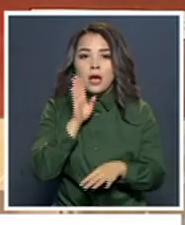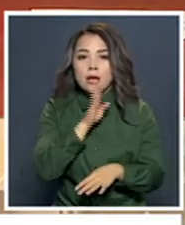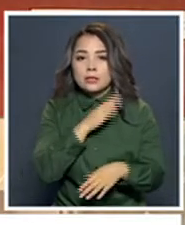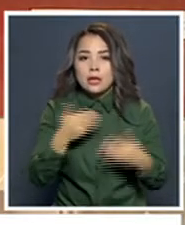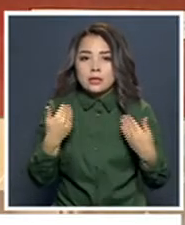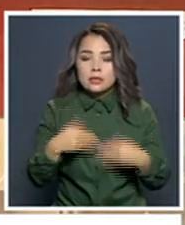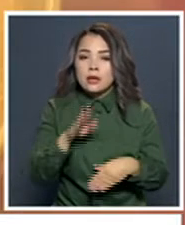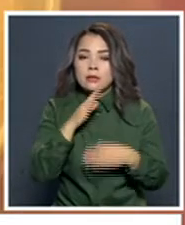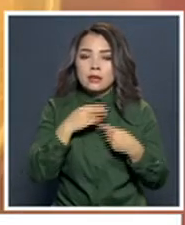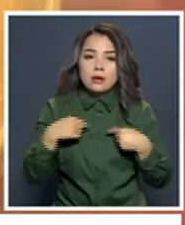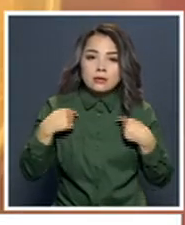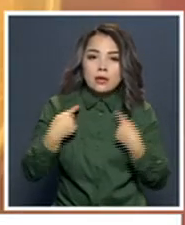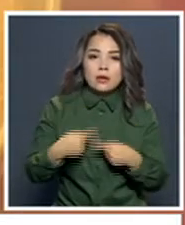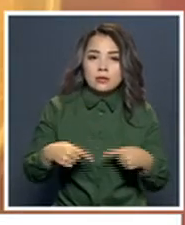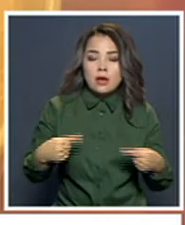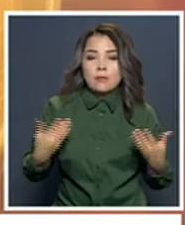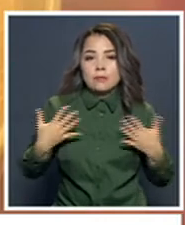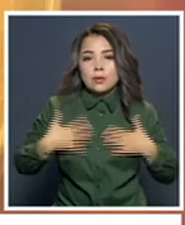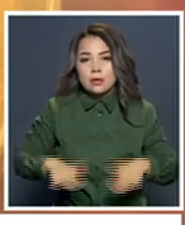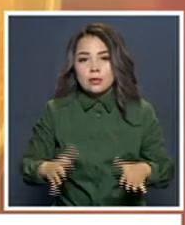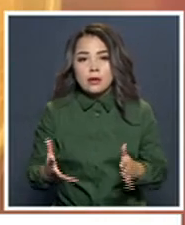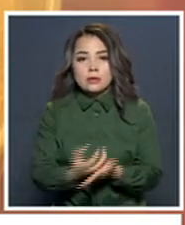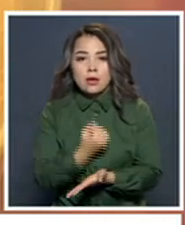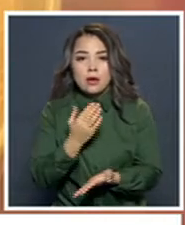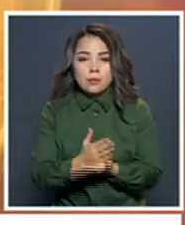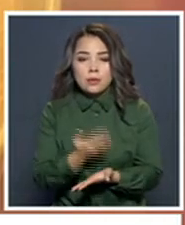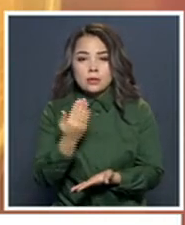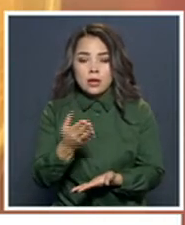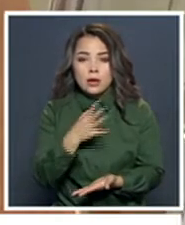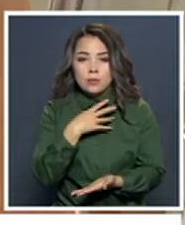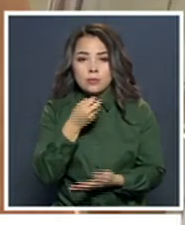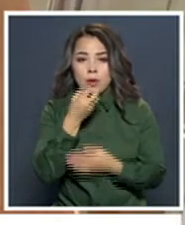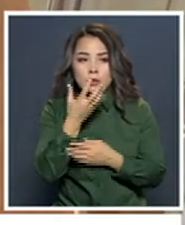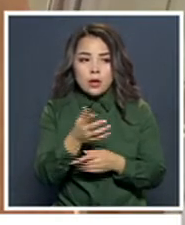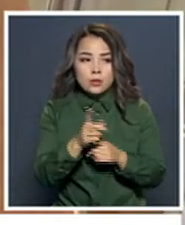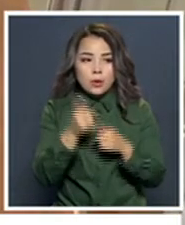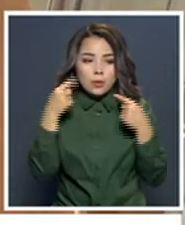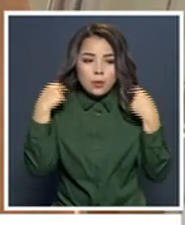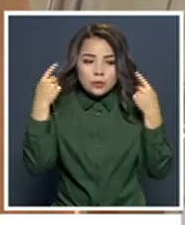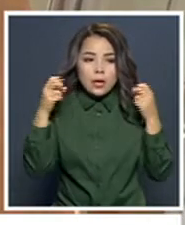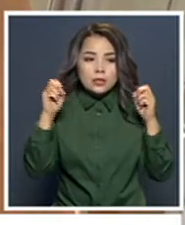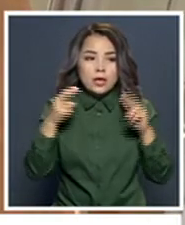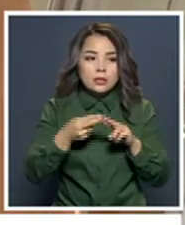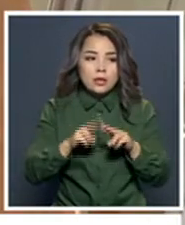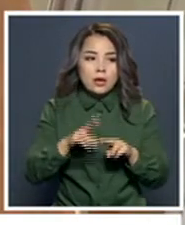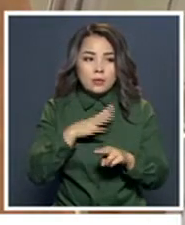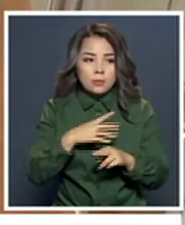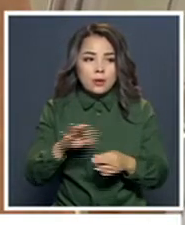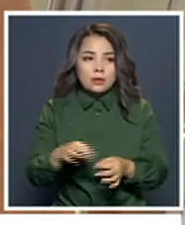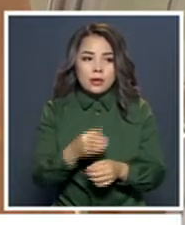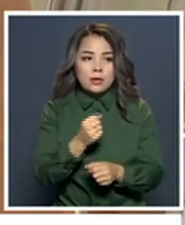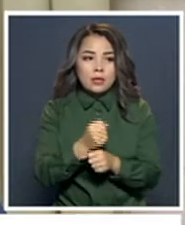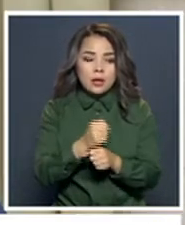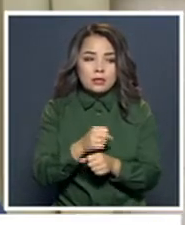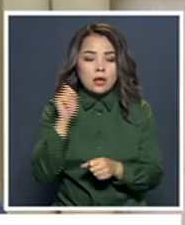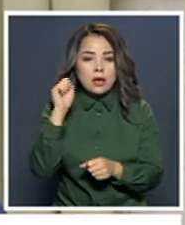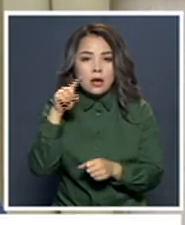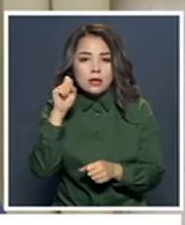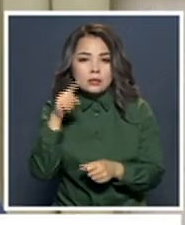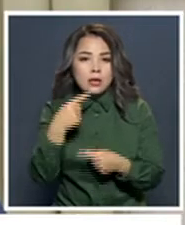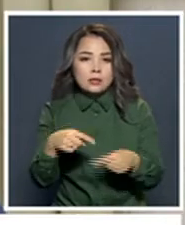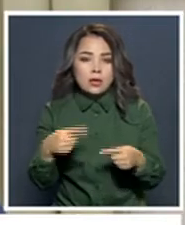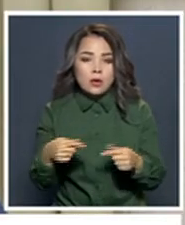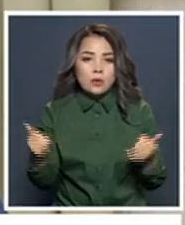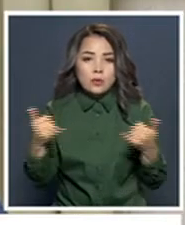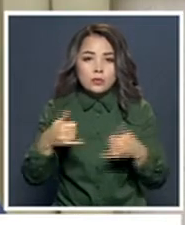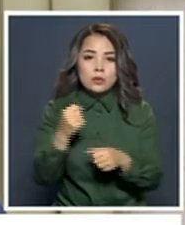адамның әшекей бұйымдары киімі табылды. Сондай ақ қызғалдақ пен қошқар мүйіз ойы өрнектелген 900-ші сынамадағы алтынның құйылған тостаған